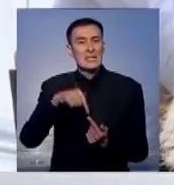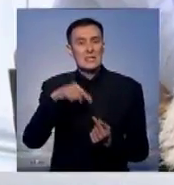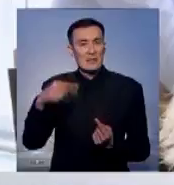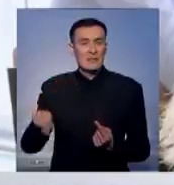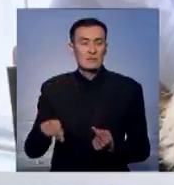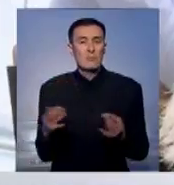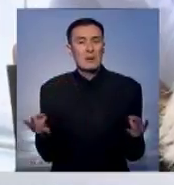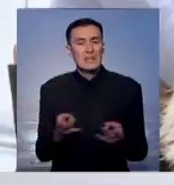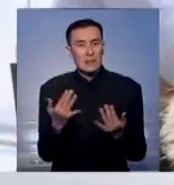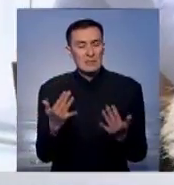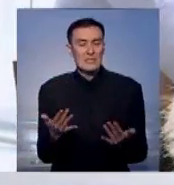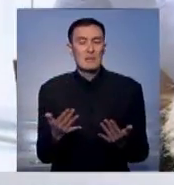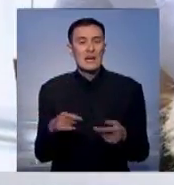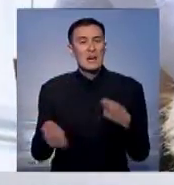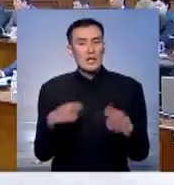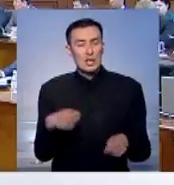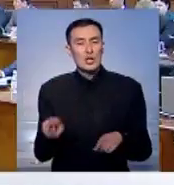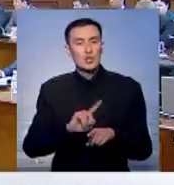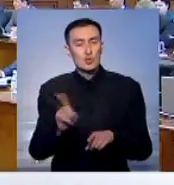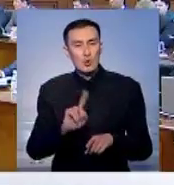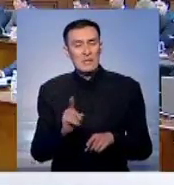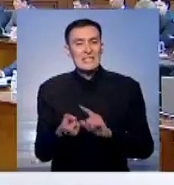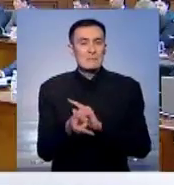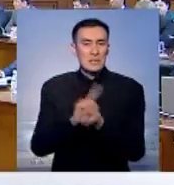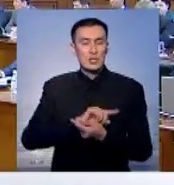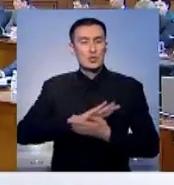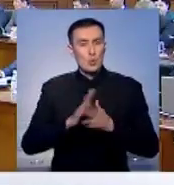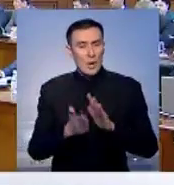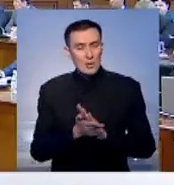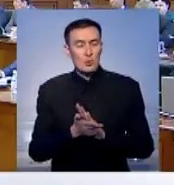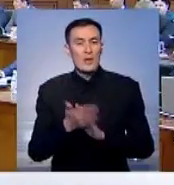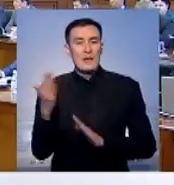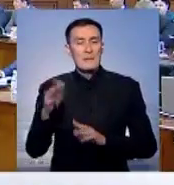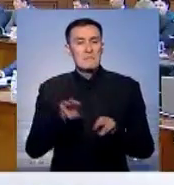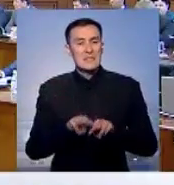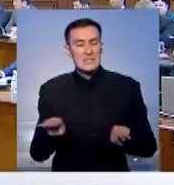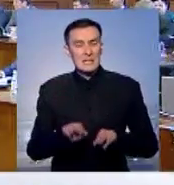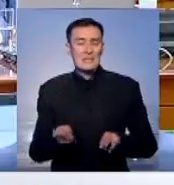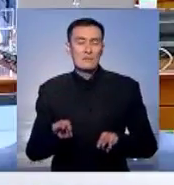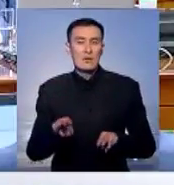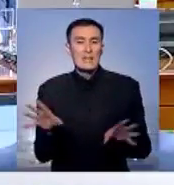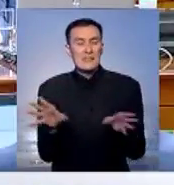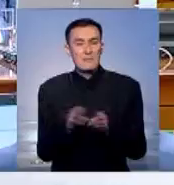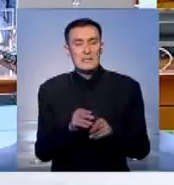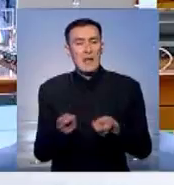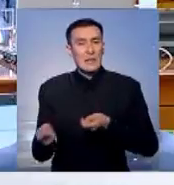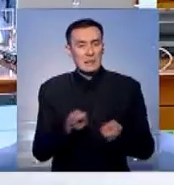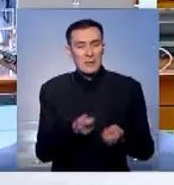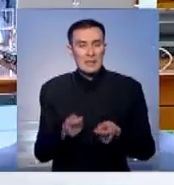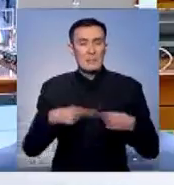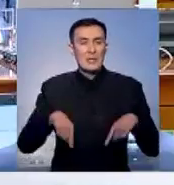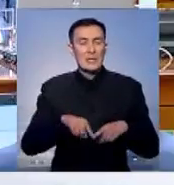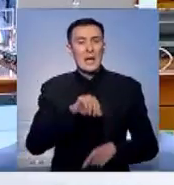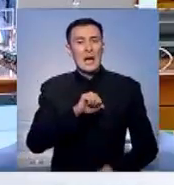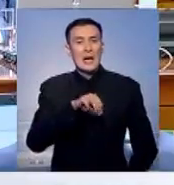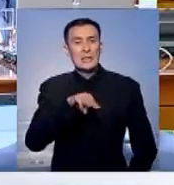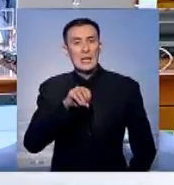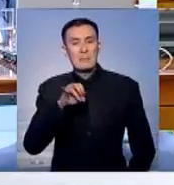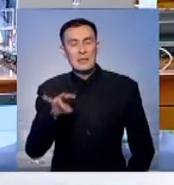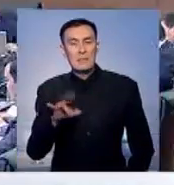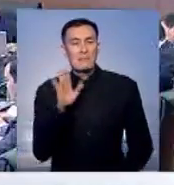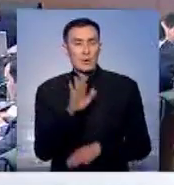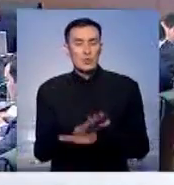соответствуют потребностям рынка. Чтобы повлиять на ситуацию, профильному ведомству совместно с акиматами и палатой Атамекен